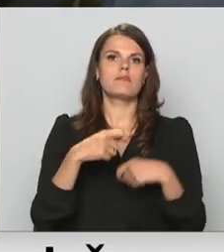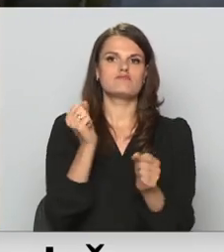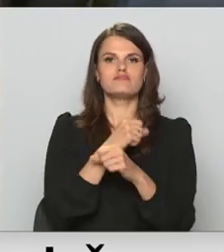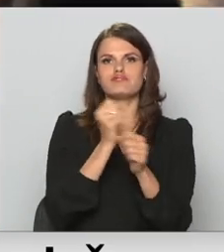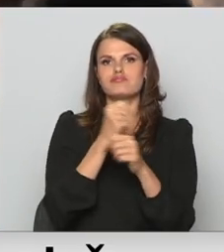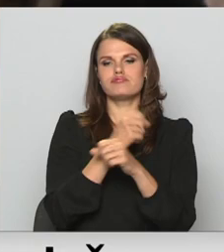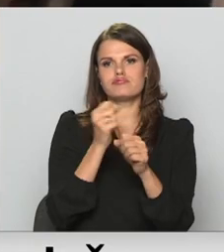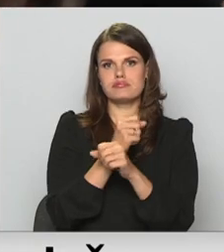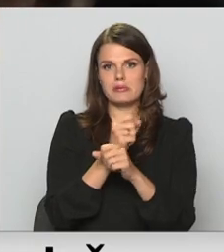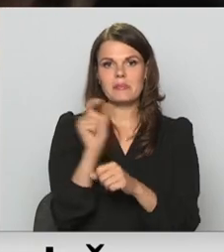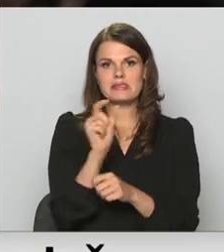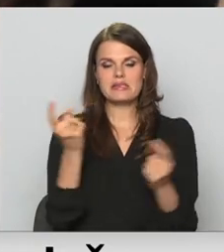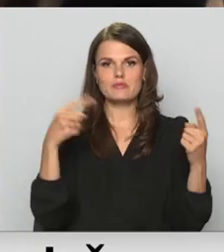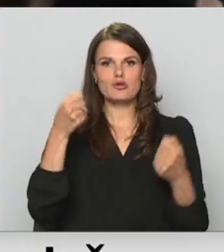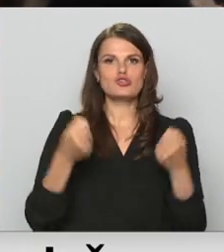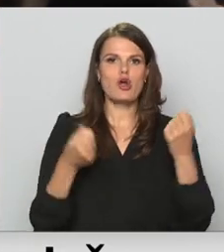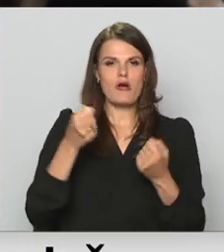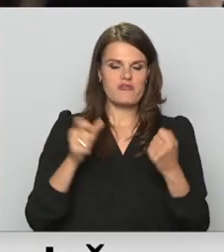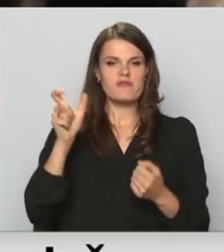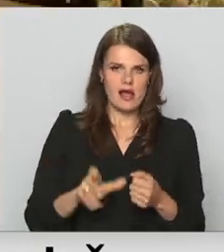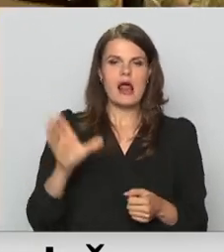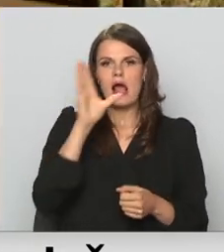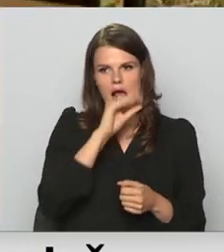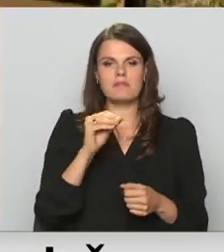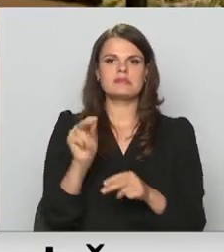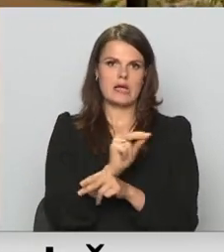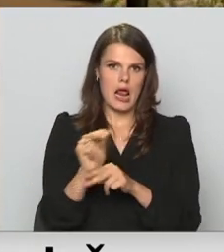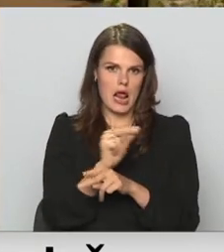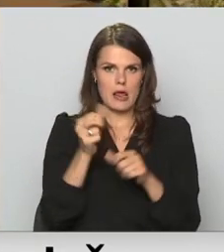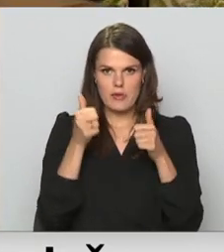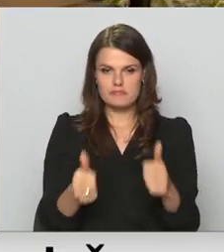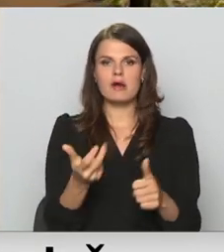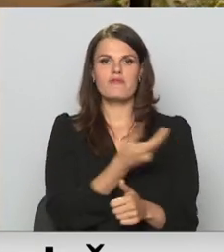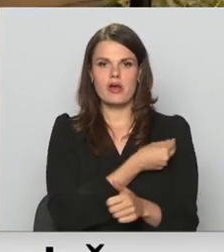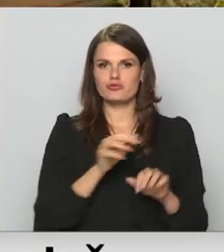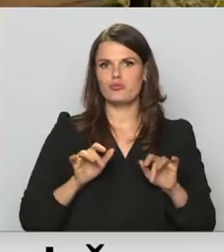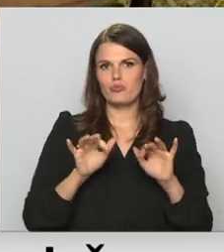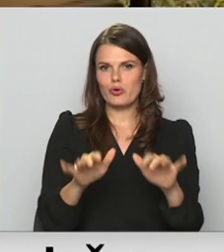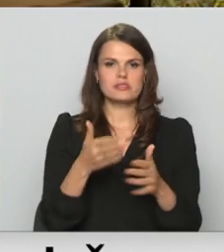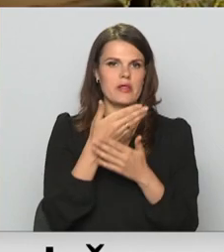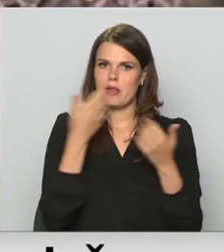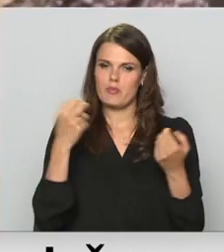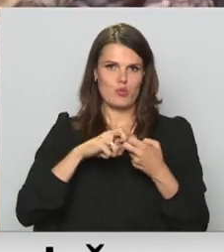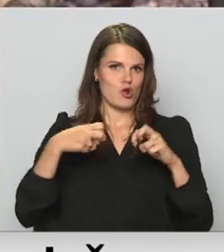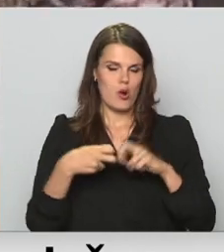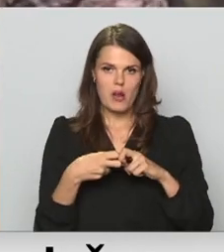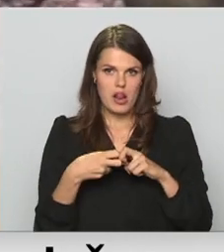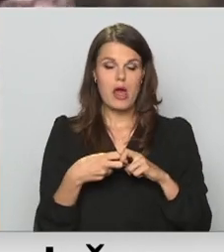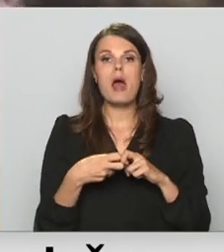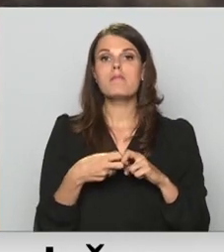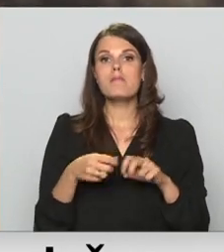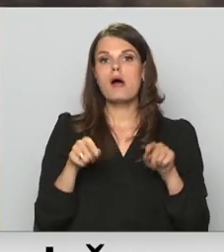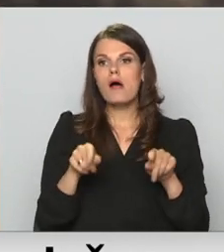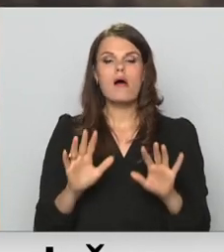Pēc neilga laika automašīnas šoferim izdevās ģeneratoru salabot, tādēļ vakcinācijas process netika ietekmēts. Turklāt